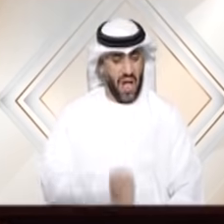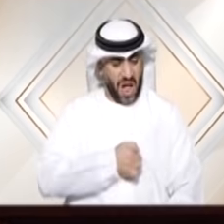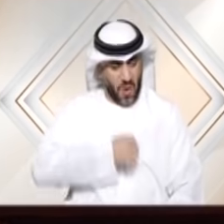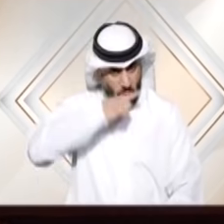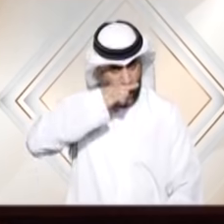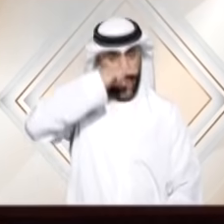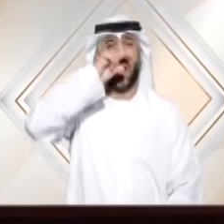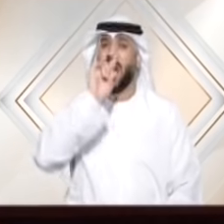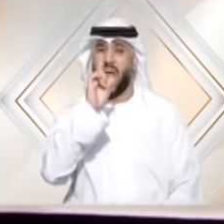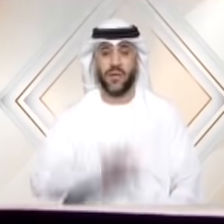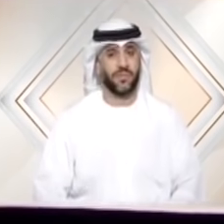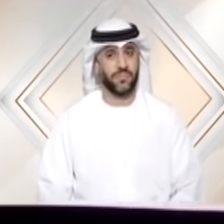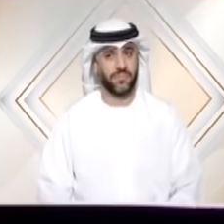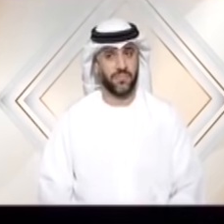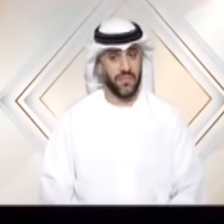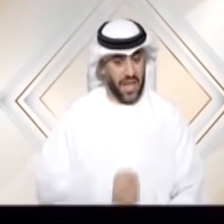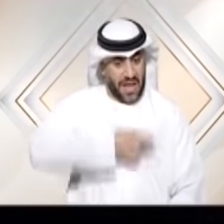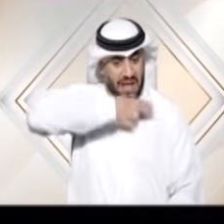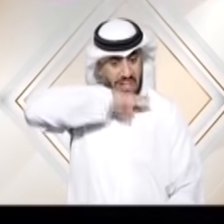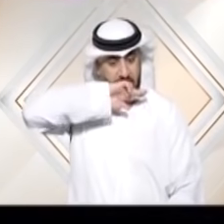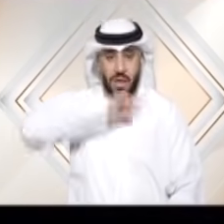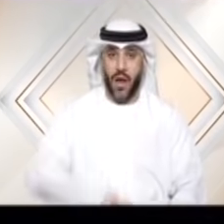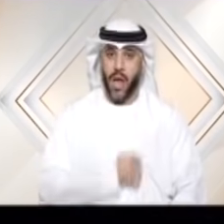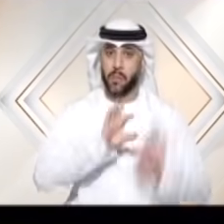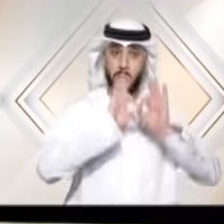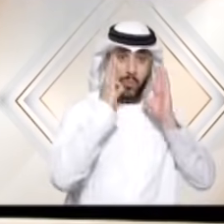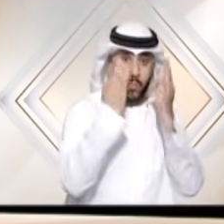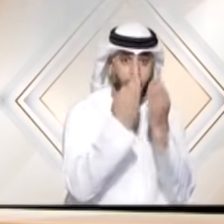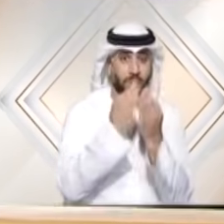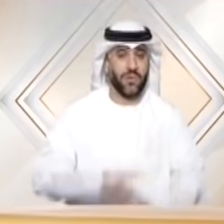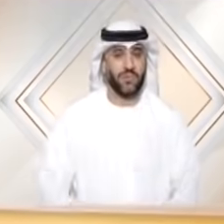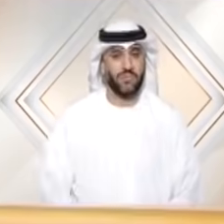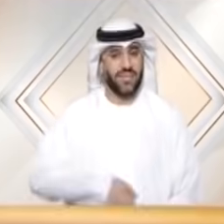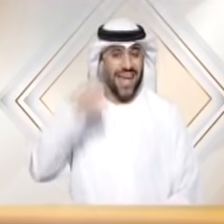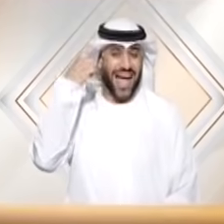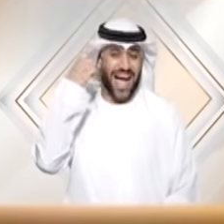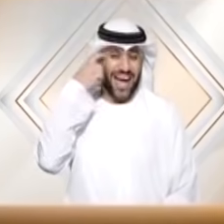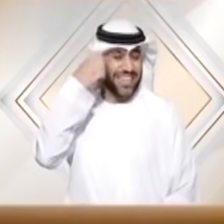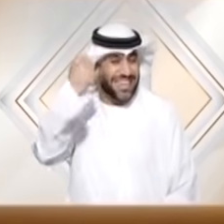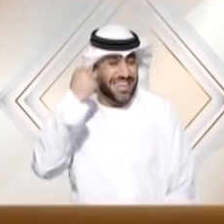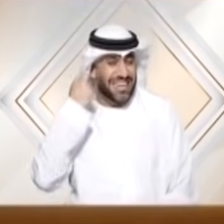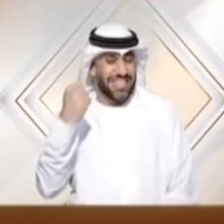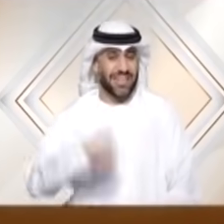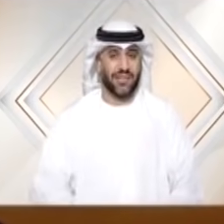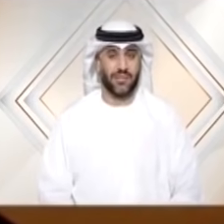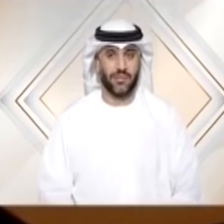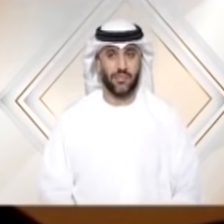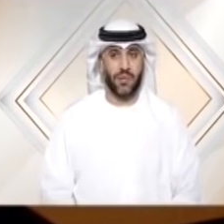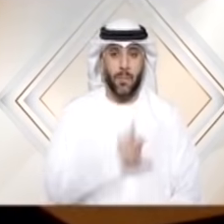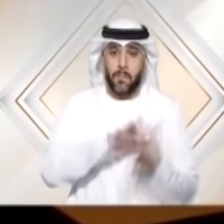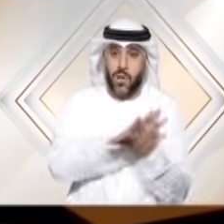عن تجربتي، لأني أدعي كأني نازل من السماء، ترى أنا ابن المجتمع. فأنا طلعت متعصب، ما شفت شو